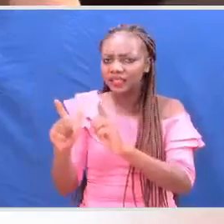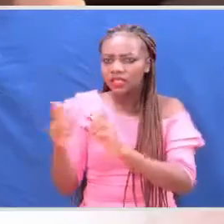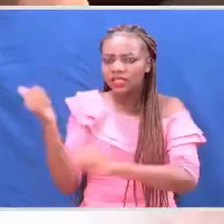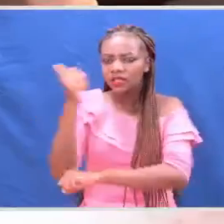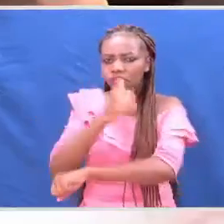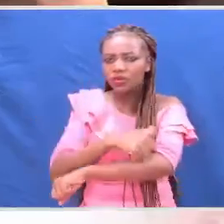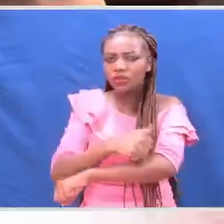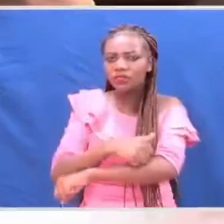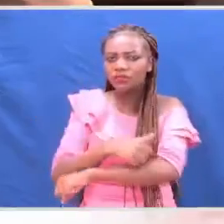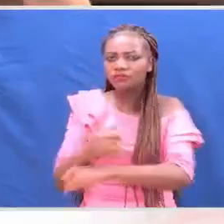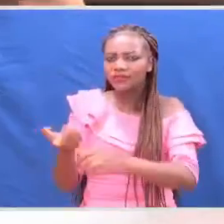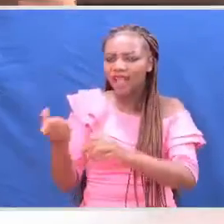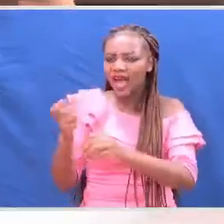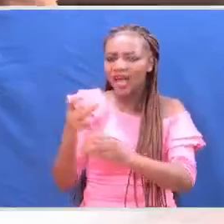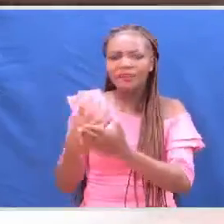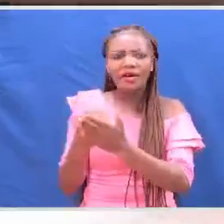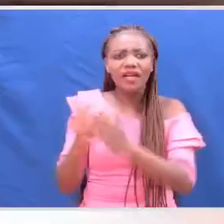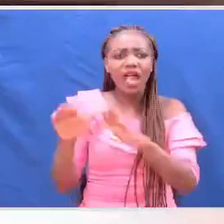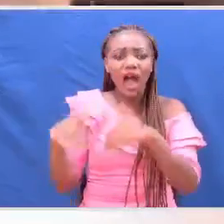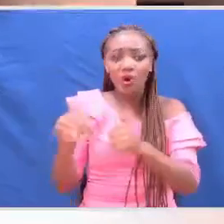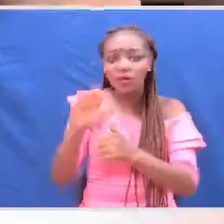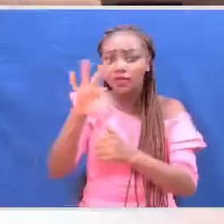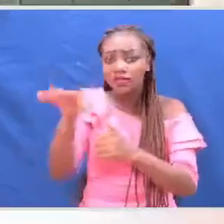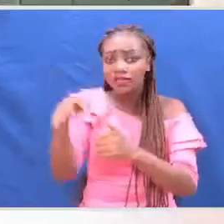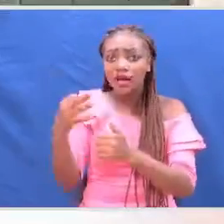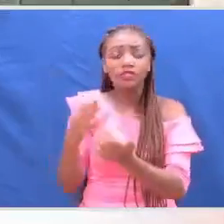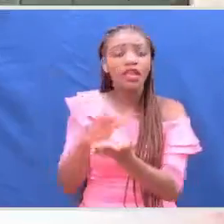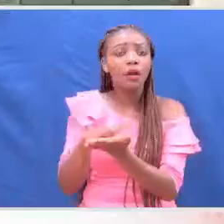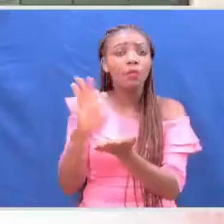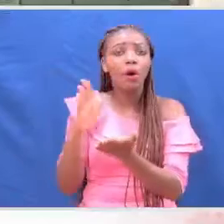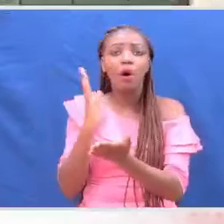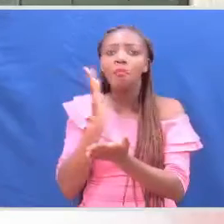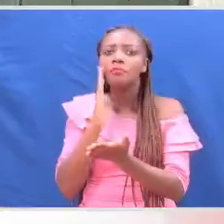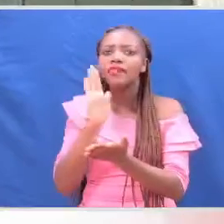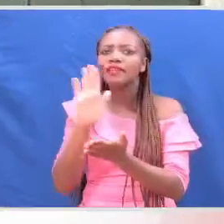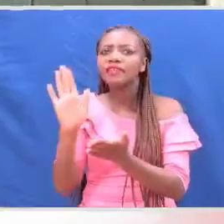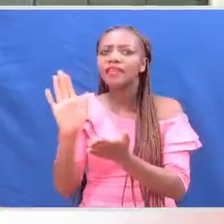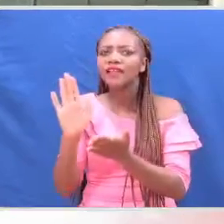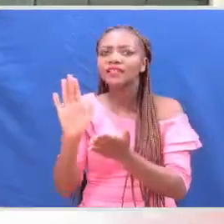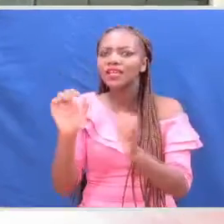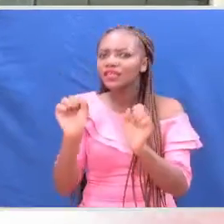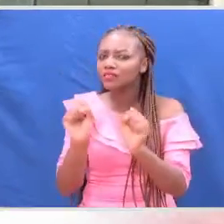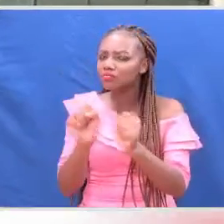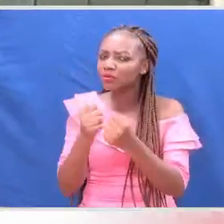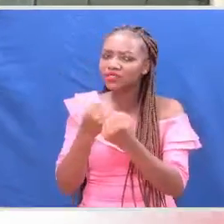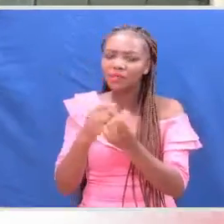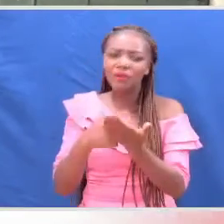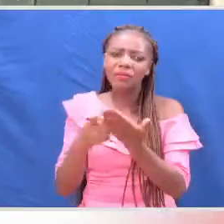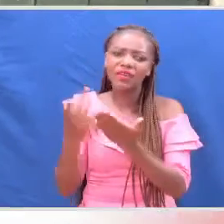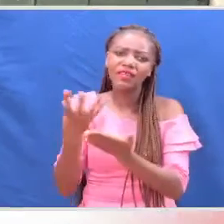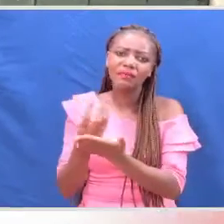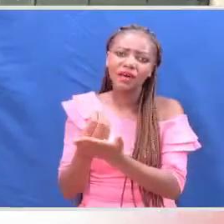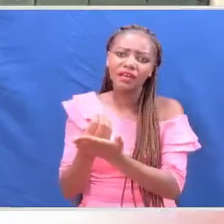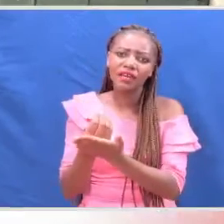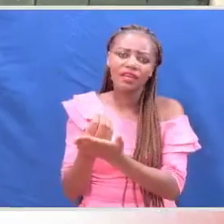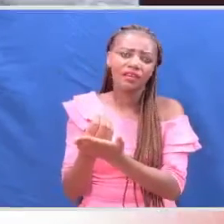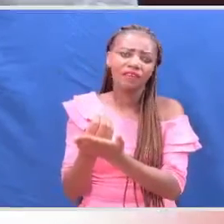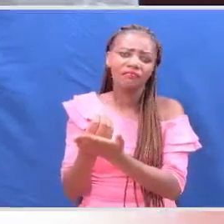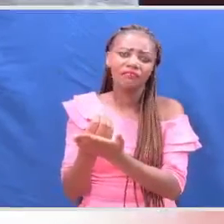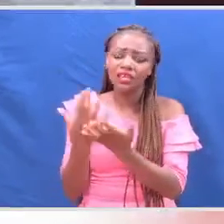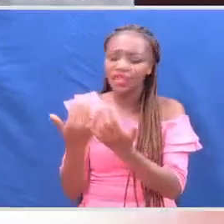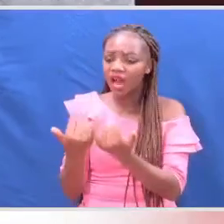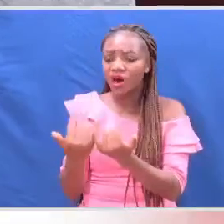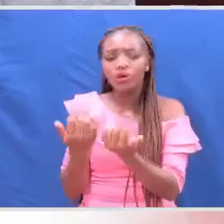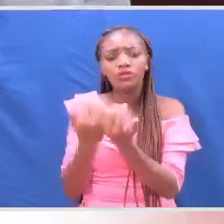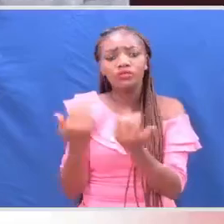hiyo kuongeza karo kwa shilingi 3,000 zaidi, mama yao mzazi hajakuwa na karo ya kutosha kuwarejesha katika